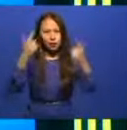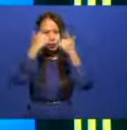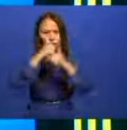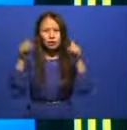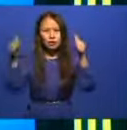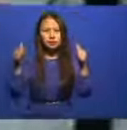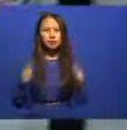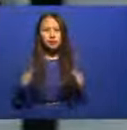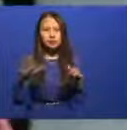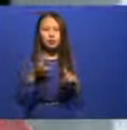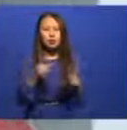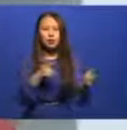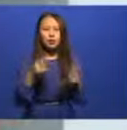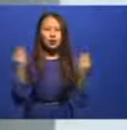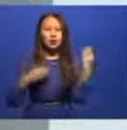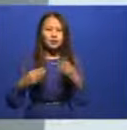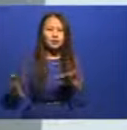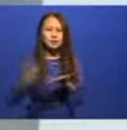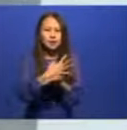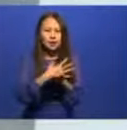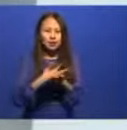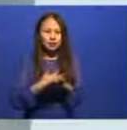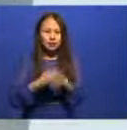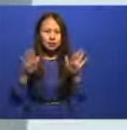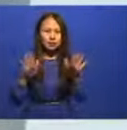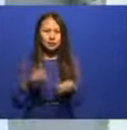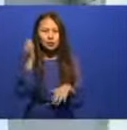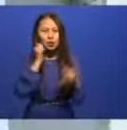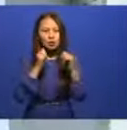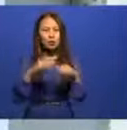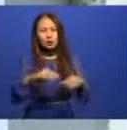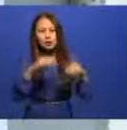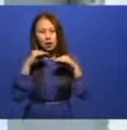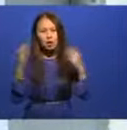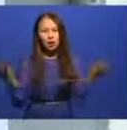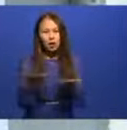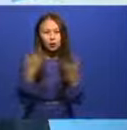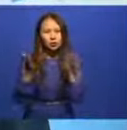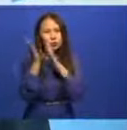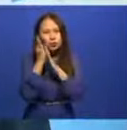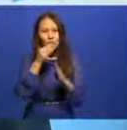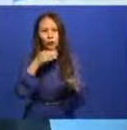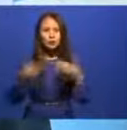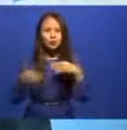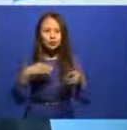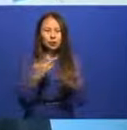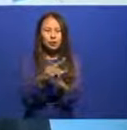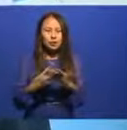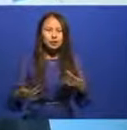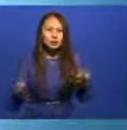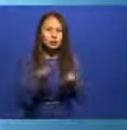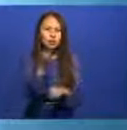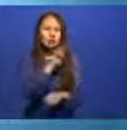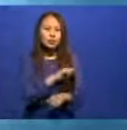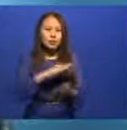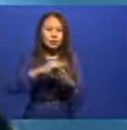іліп, жиналған киімдерді сұрыптауда. Қала тұрғындары бұған қоса көрпе жастық, тұрмыстық бұйымдар мен азық-түлікке дейін әкелуде. Бұл жұмыстарға